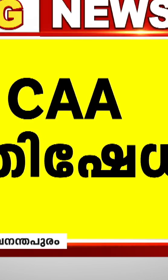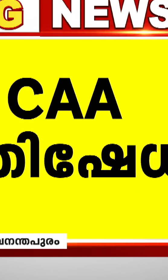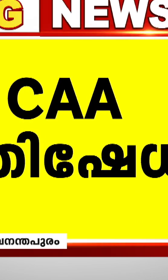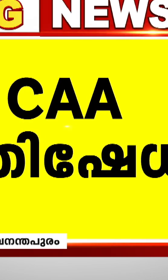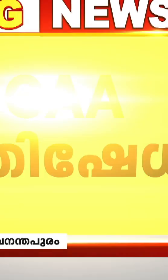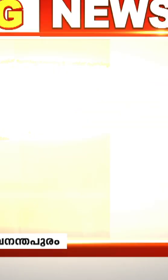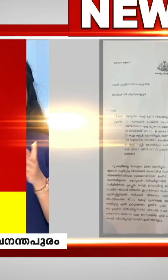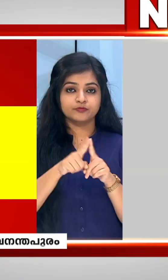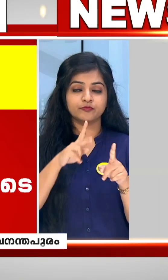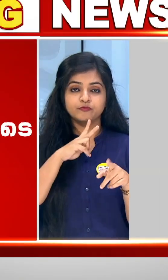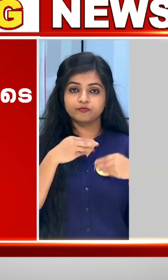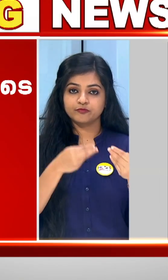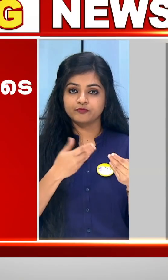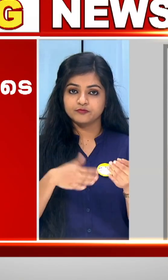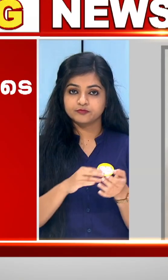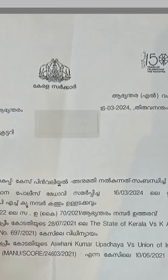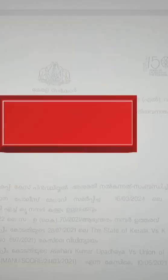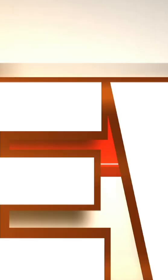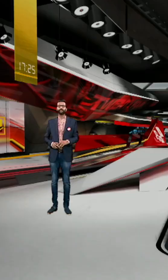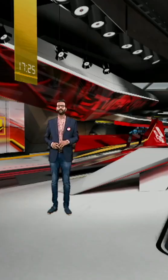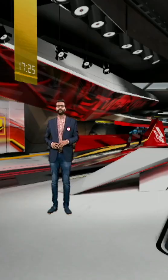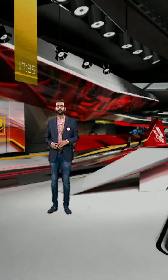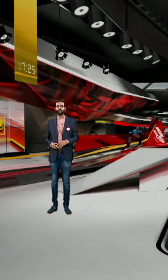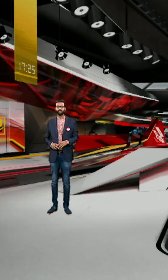നൽകിയിരിക്കുന്നത്. ഷഫീദ് റാവുത്തർ, തിരുവനന്തപുരത്ത് നിന്ന്.